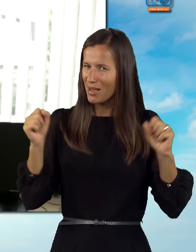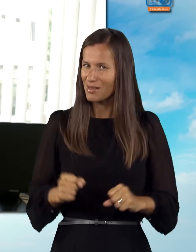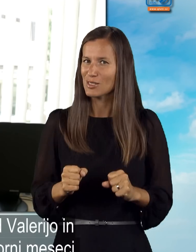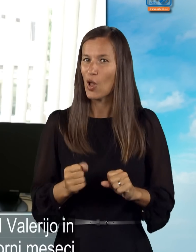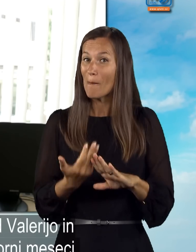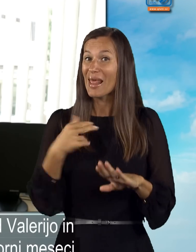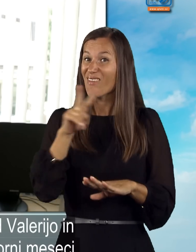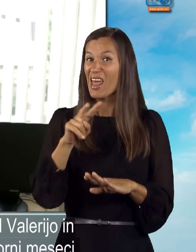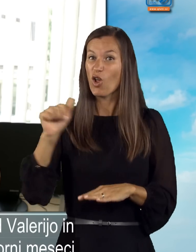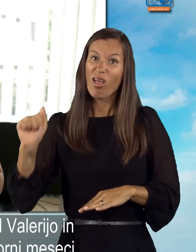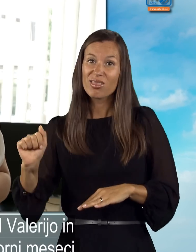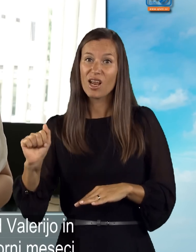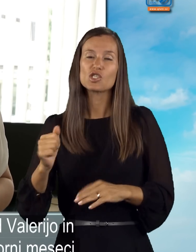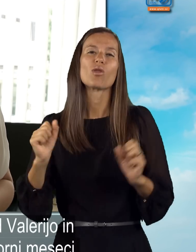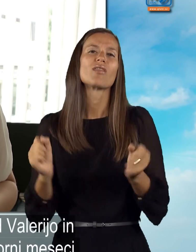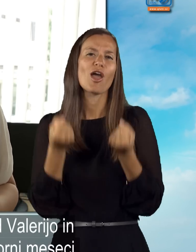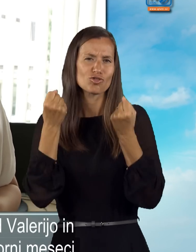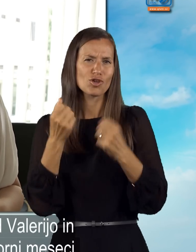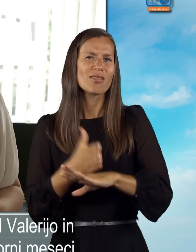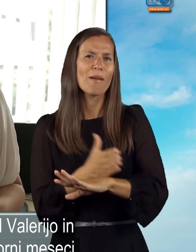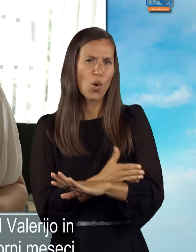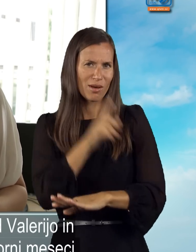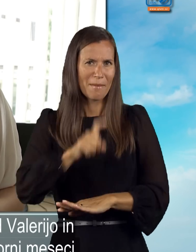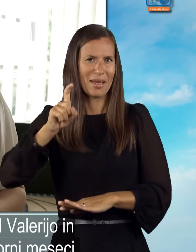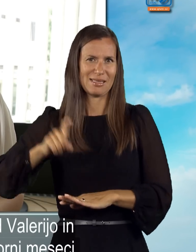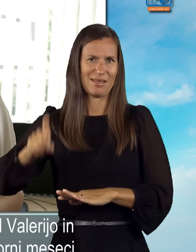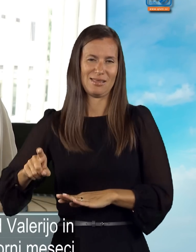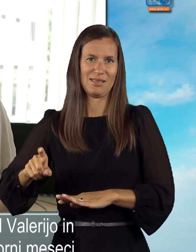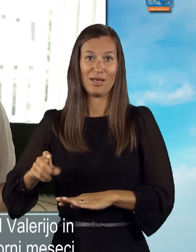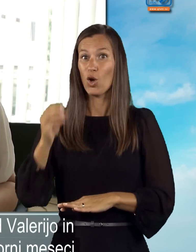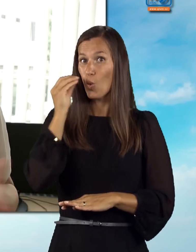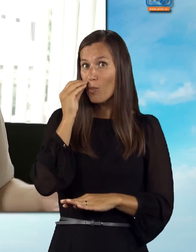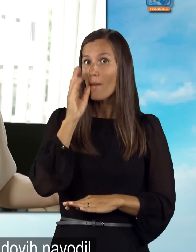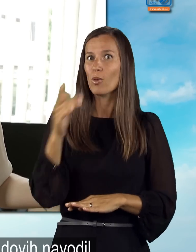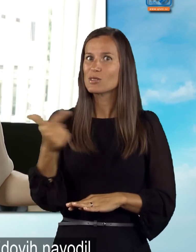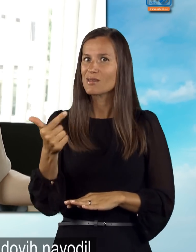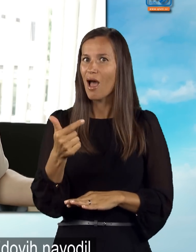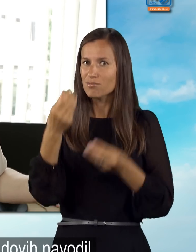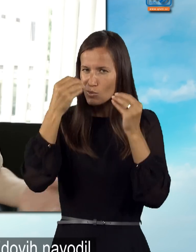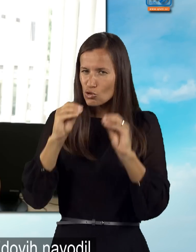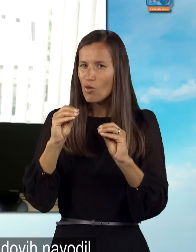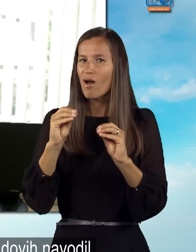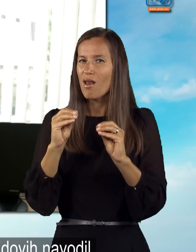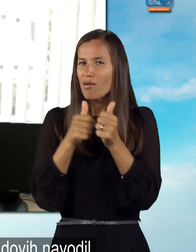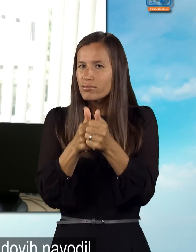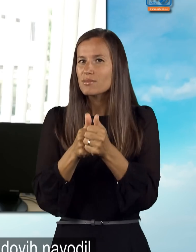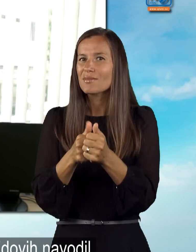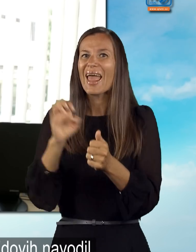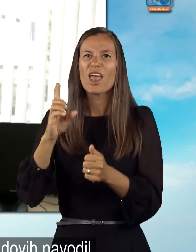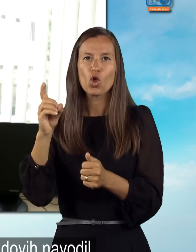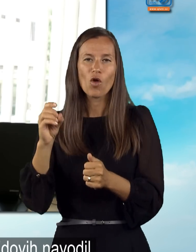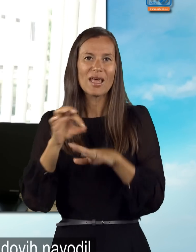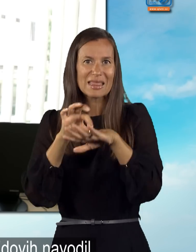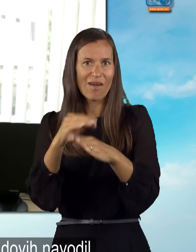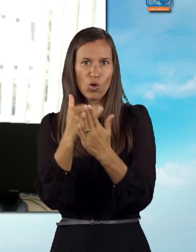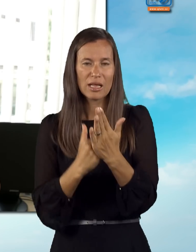Zdaj gre pa zares. Pred Valerijo in Andrejem so težki in naporni meseci. Upam, da se bosta držala Edotovih